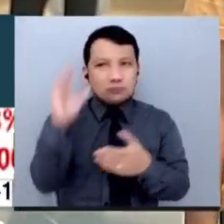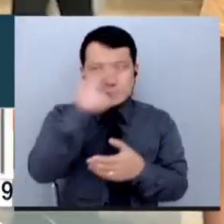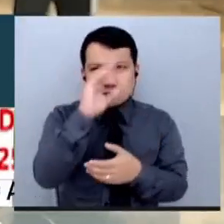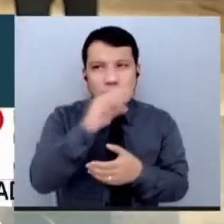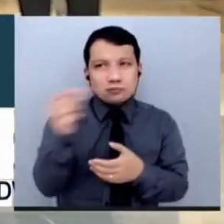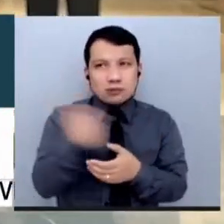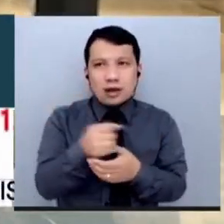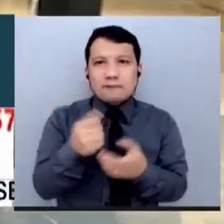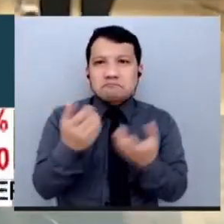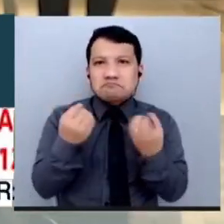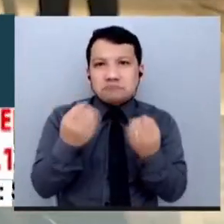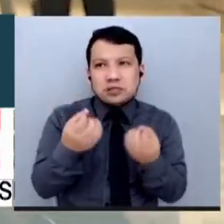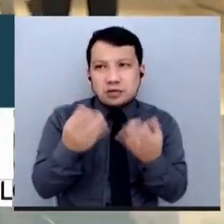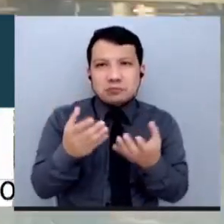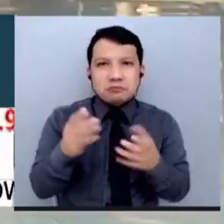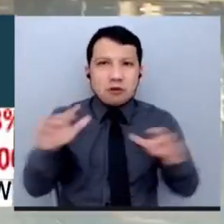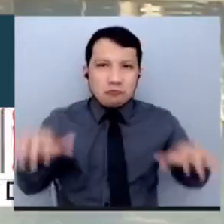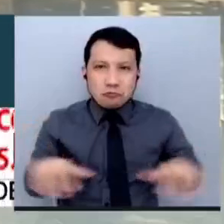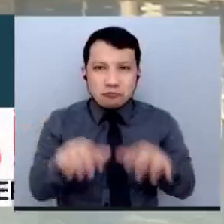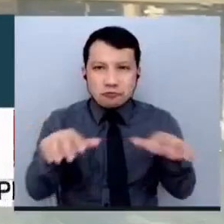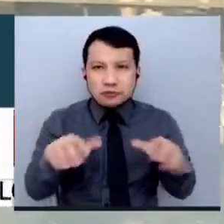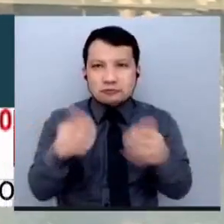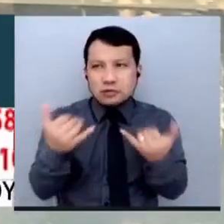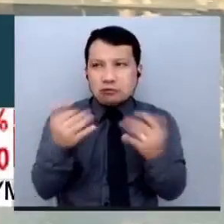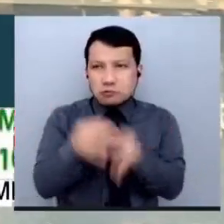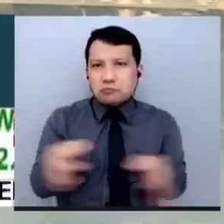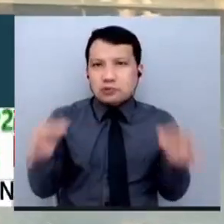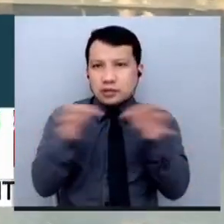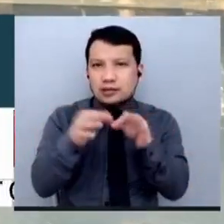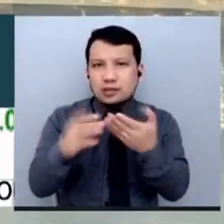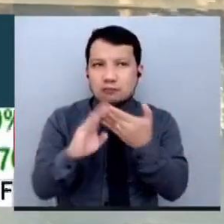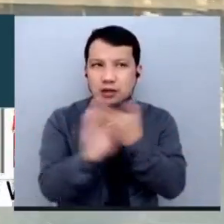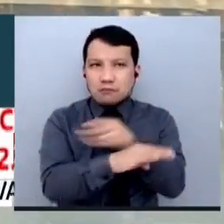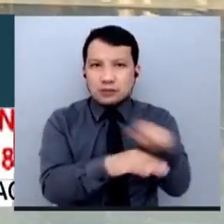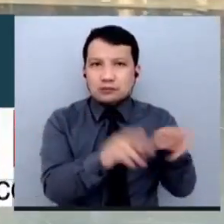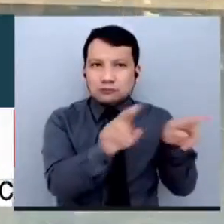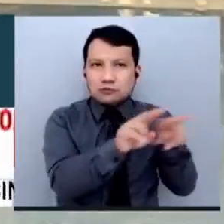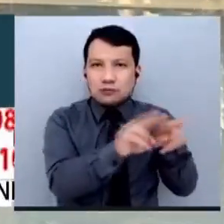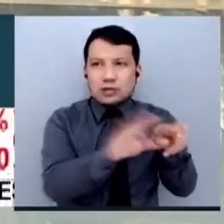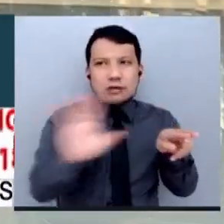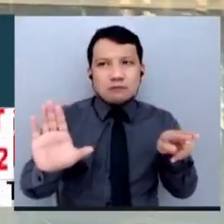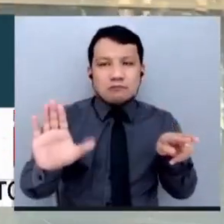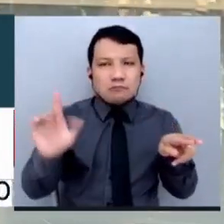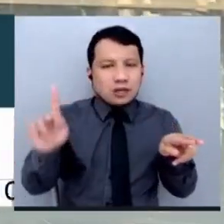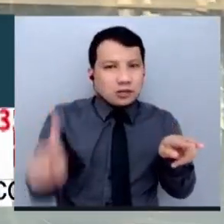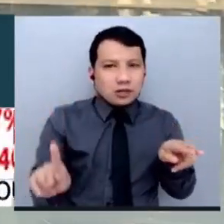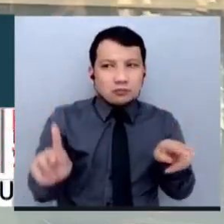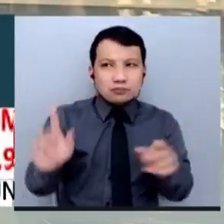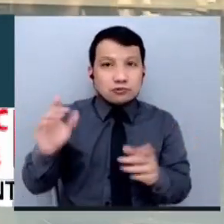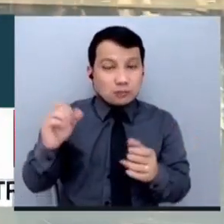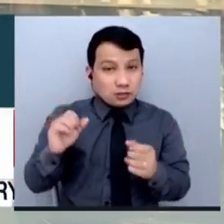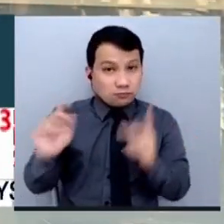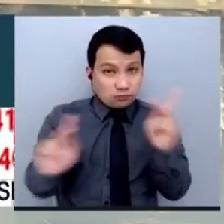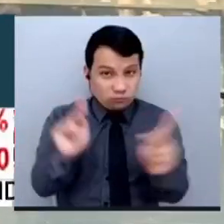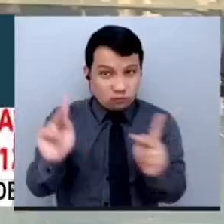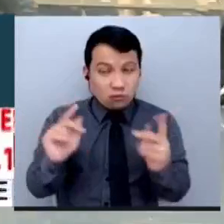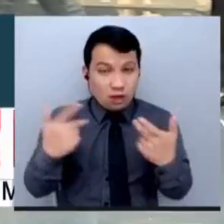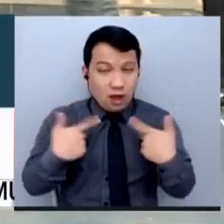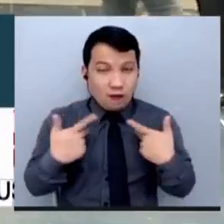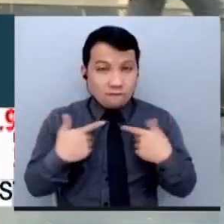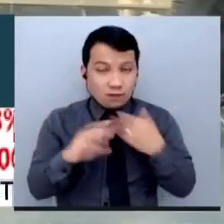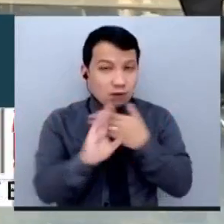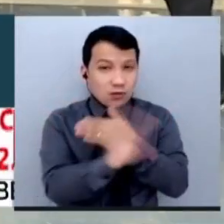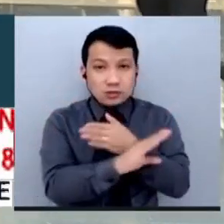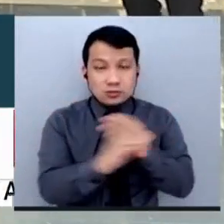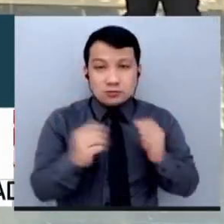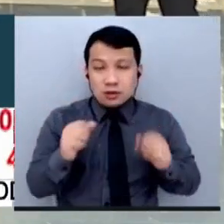trabaho. At yun naman yung pinaka-importante, makabalik sa normal yung kabuhayan ng ating mga kababayan.